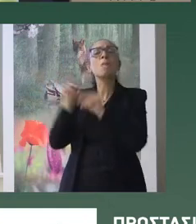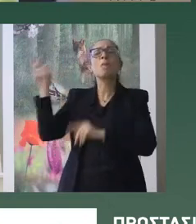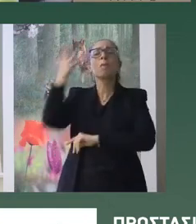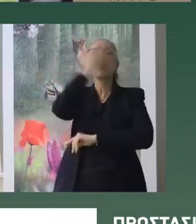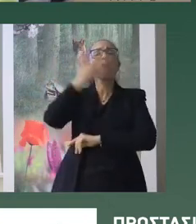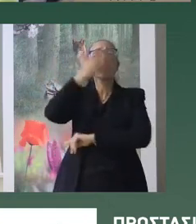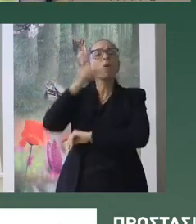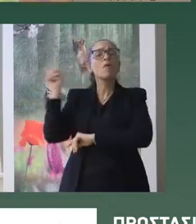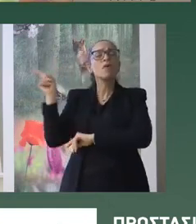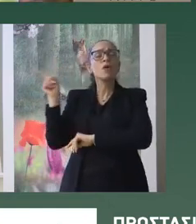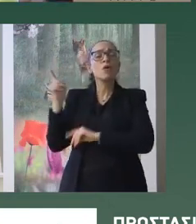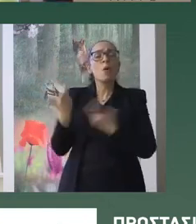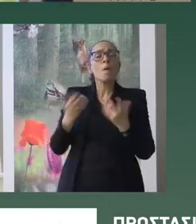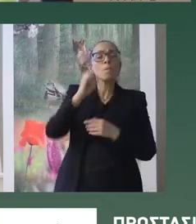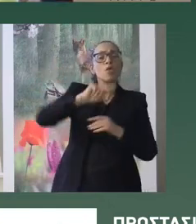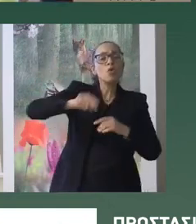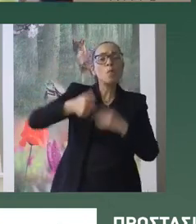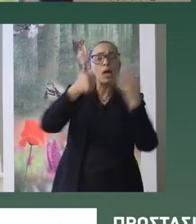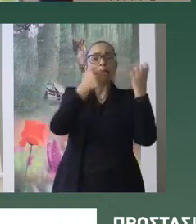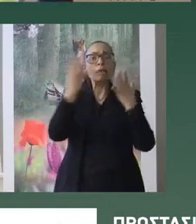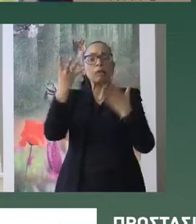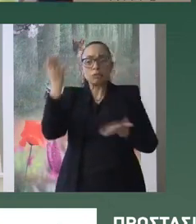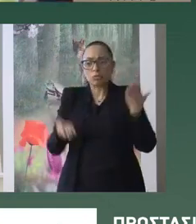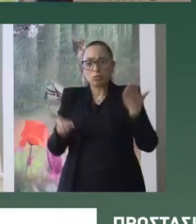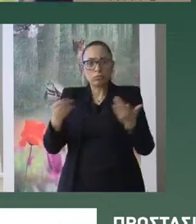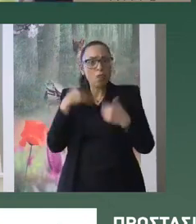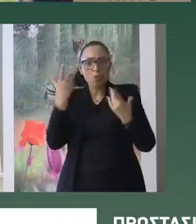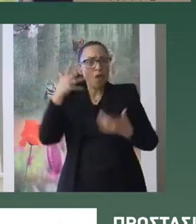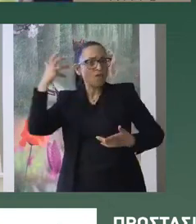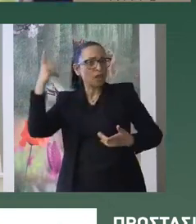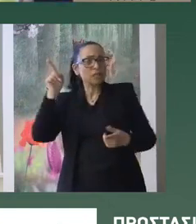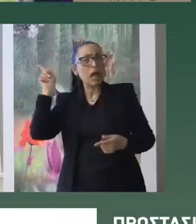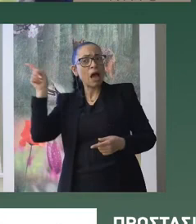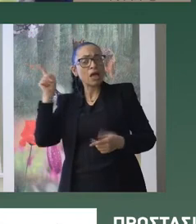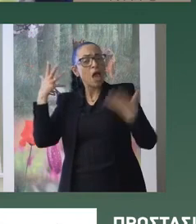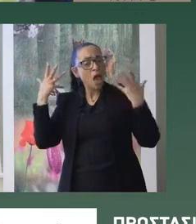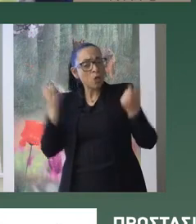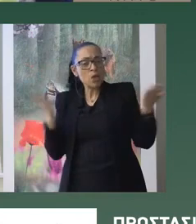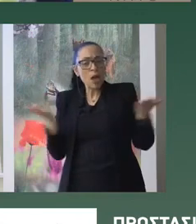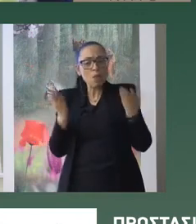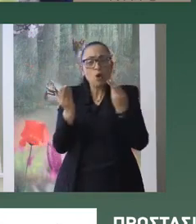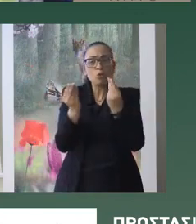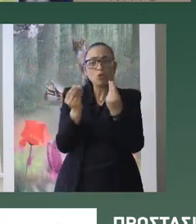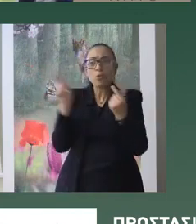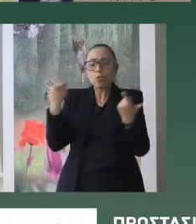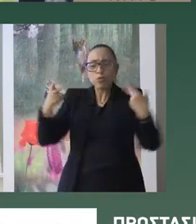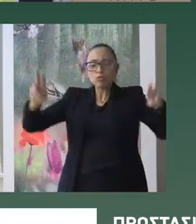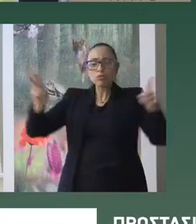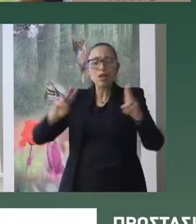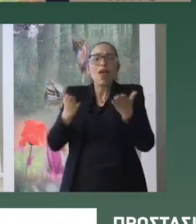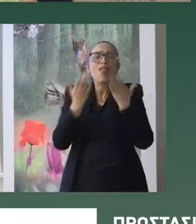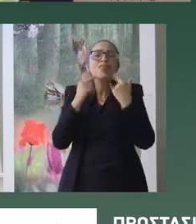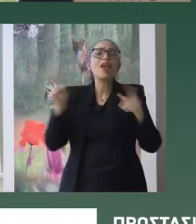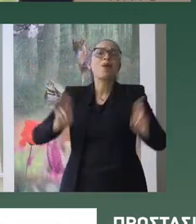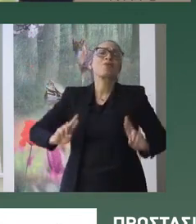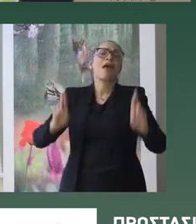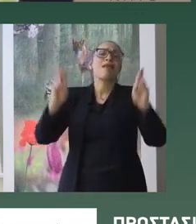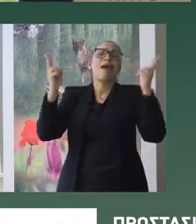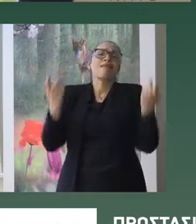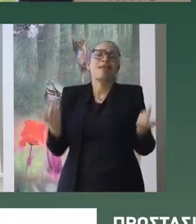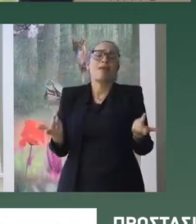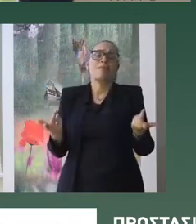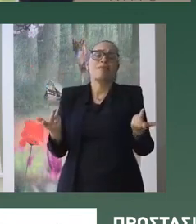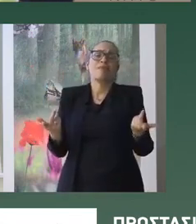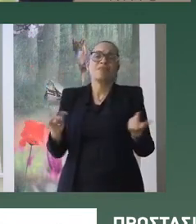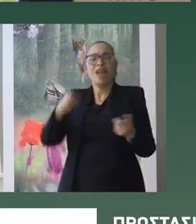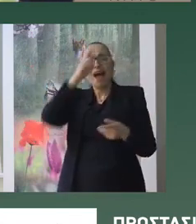έχει 0,64 τόνους. Δεν φανταστείτε ότι κανένας πιστεύει ότι είναι γιατί έχουν κάποιο τρόπο να τα μειώνουν. Απλώς δεν έχουν ενέργεια να καταναλώσουν.